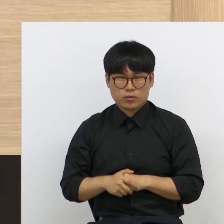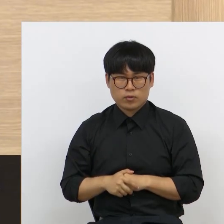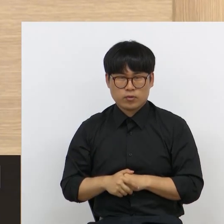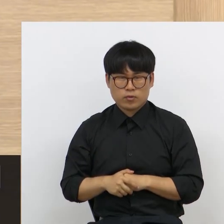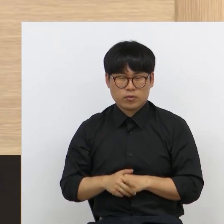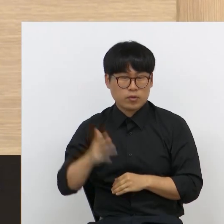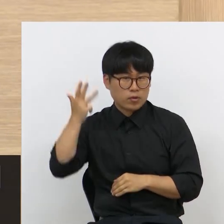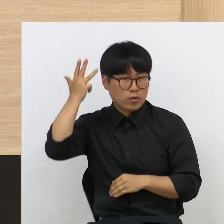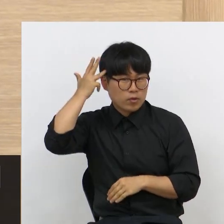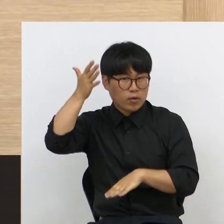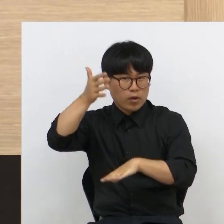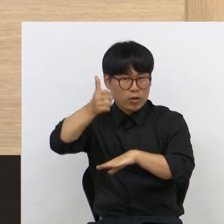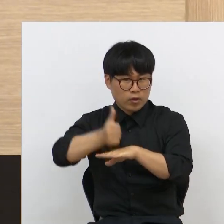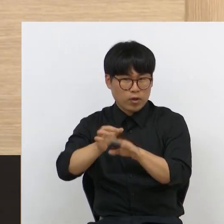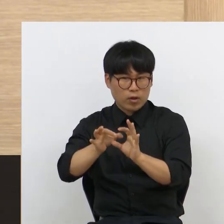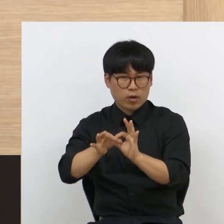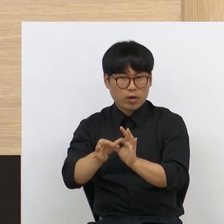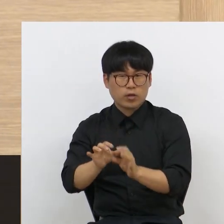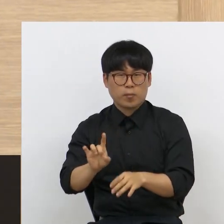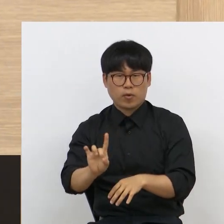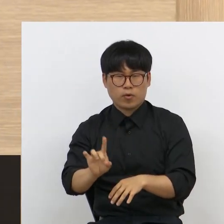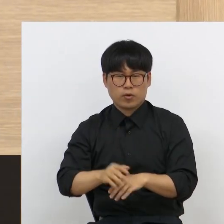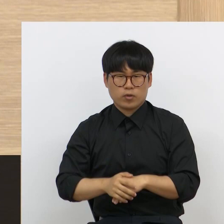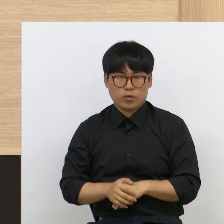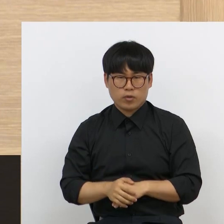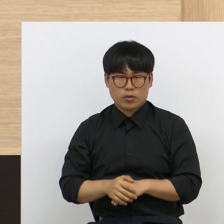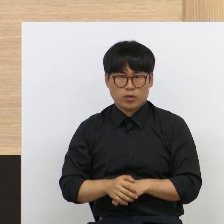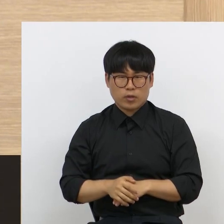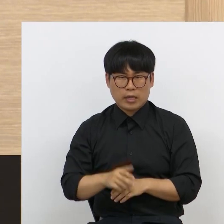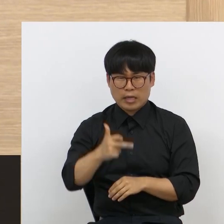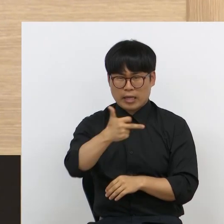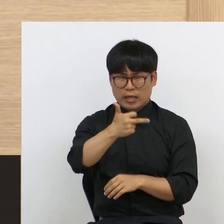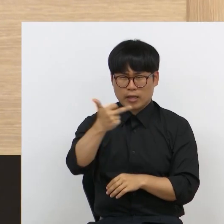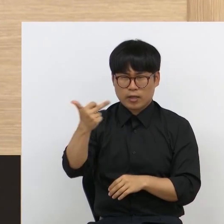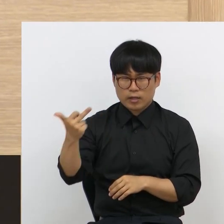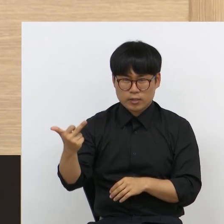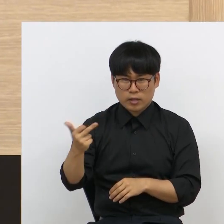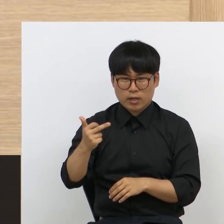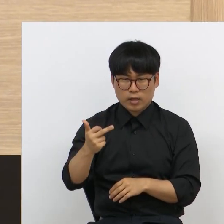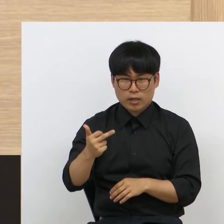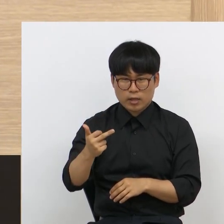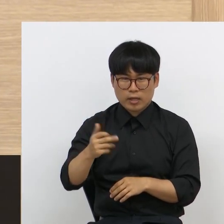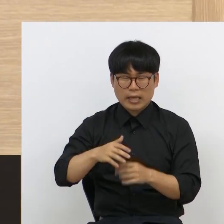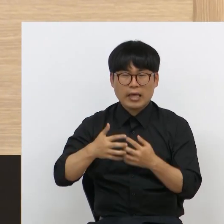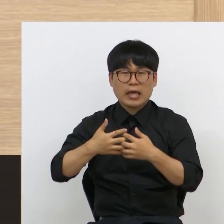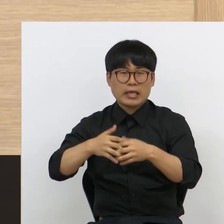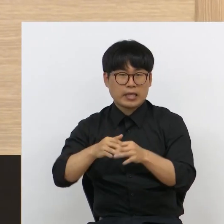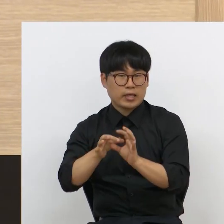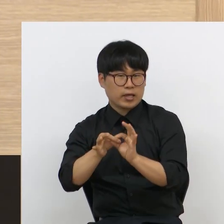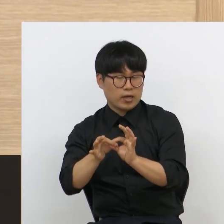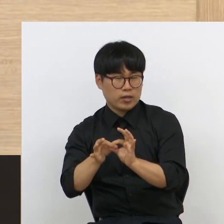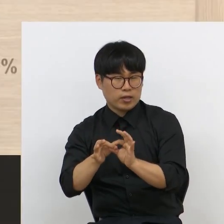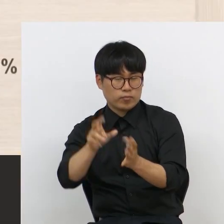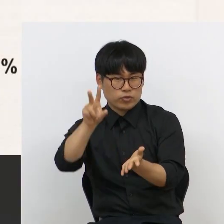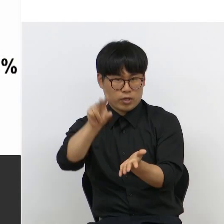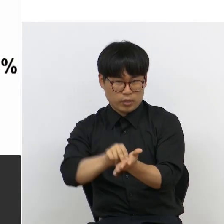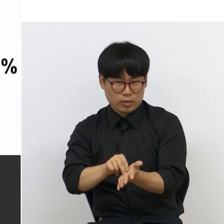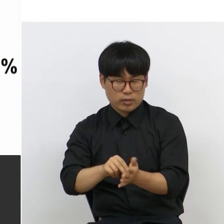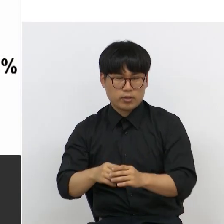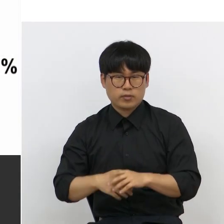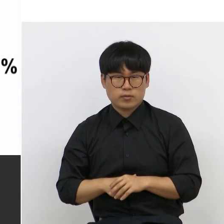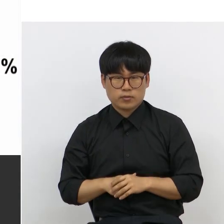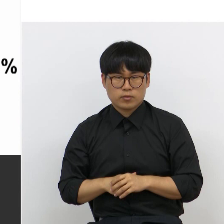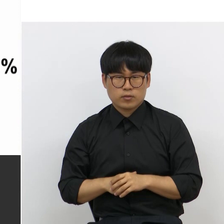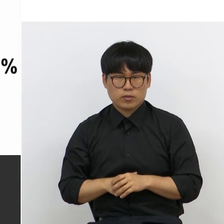그러면 이제 인공화학 결과와 관련된 요인은 뭐냐? 이제 크게 나누면 기기와 관련된 요인, 아까도 말씀드렸듯이 기기가